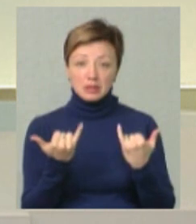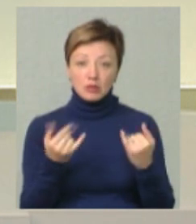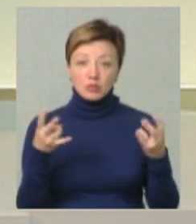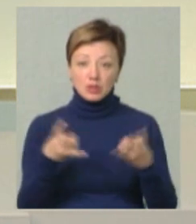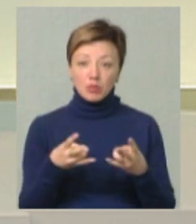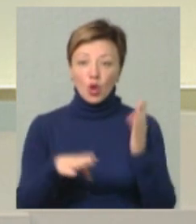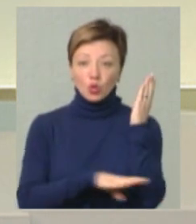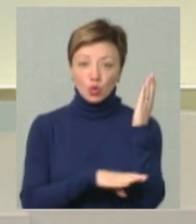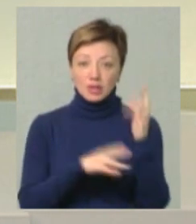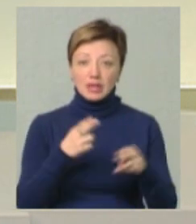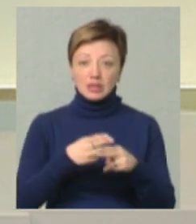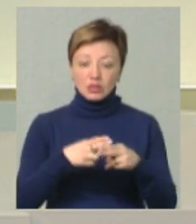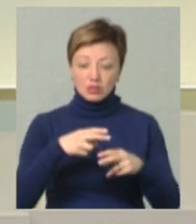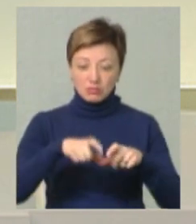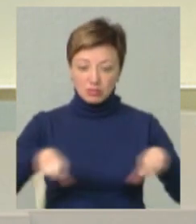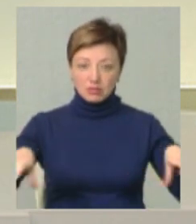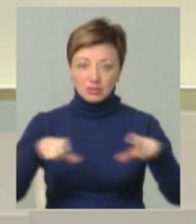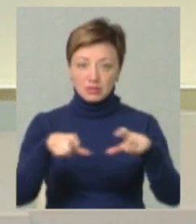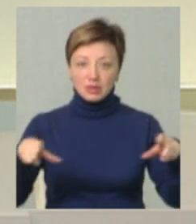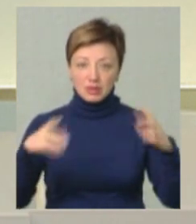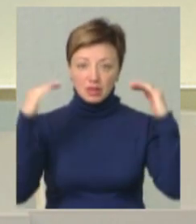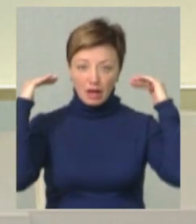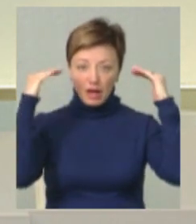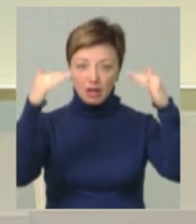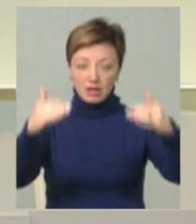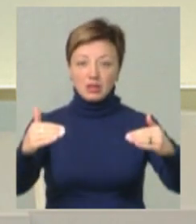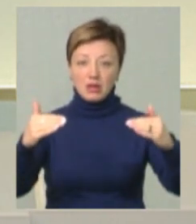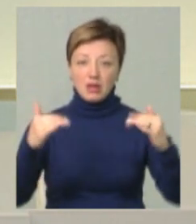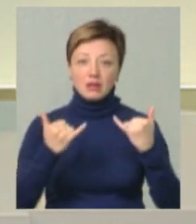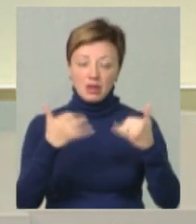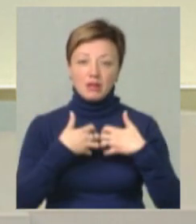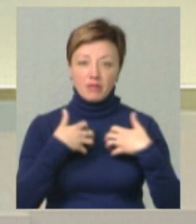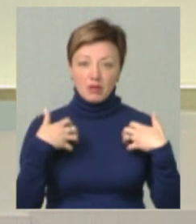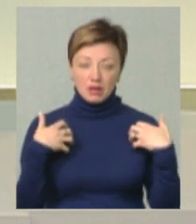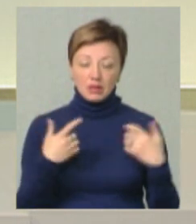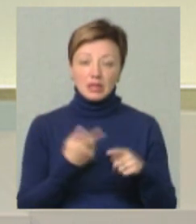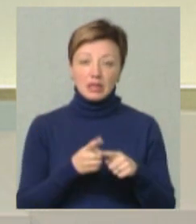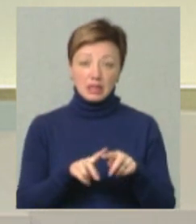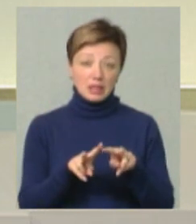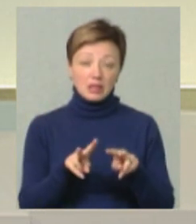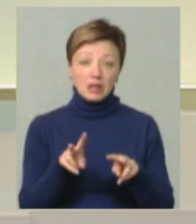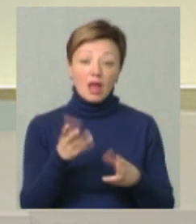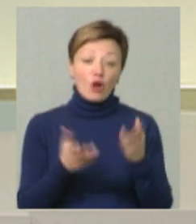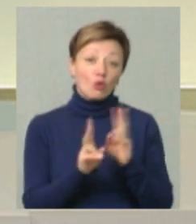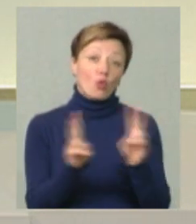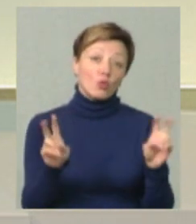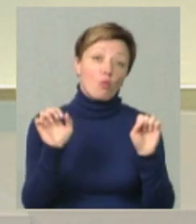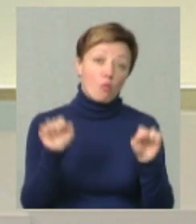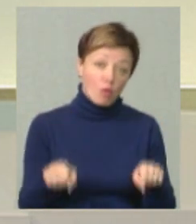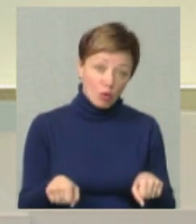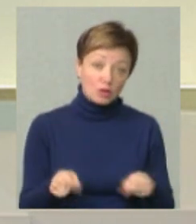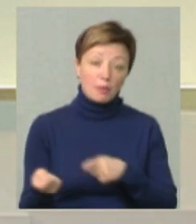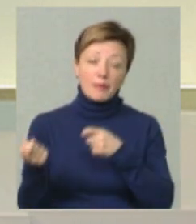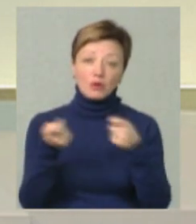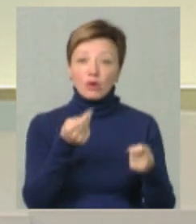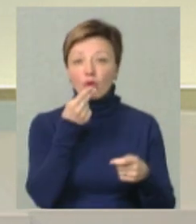це доски і жесть, щоб робити от вольєри і накриття, скажімо, для тваринок. І так само, от, якщо хто може, можете